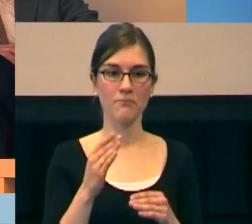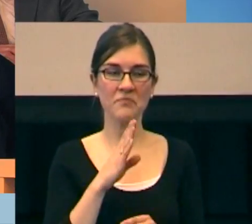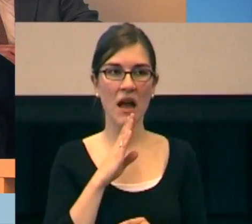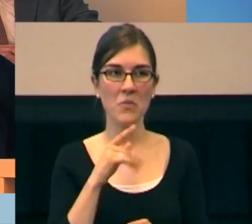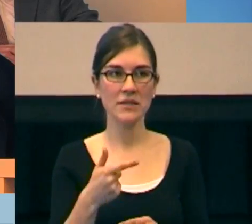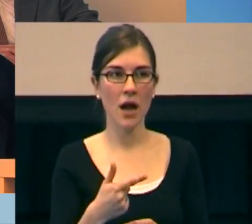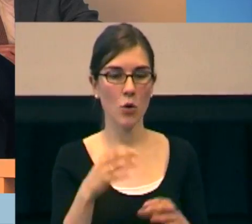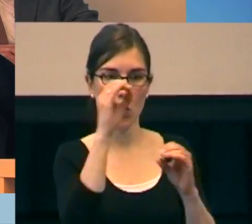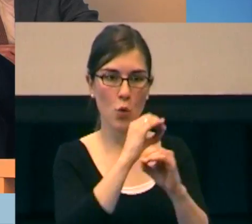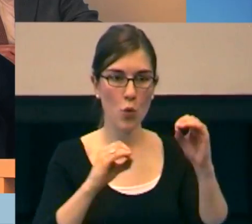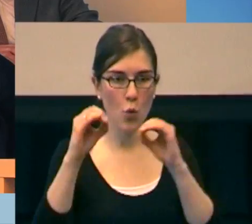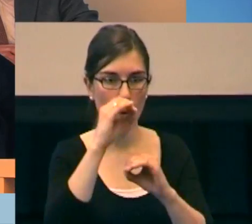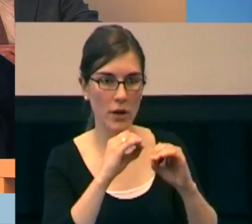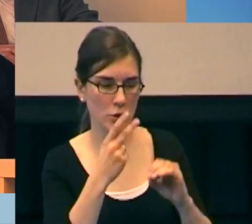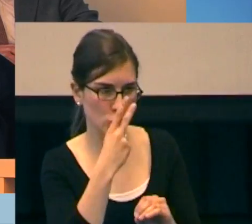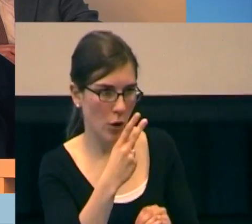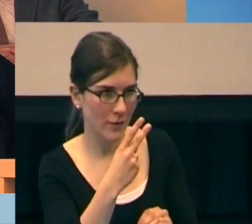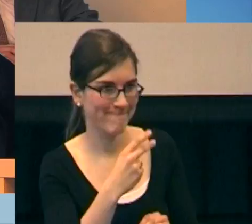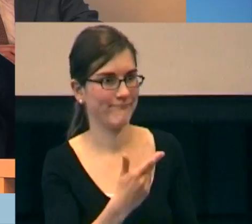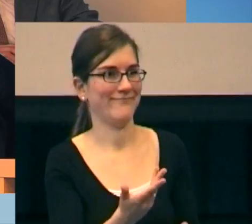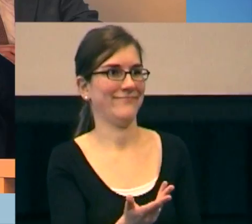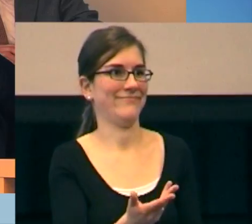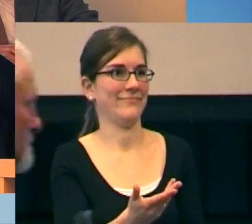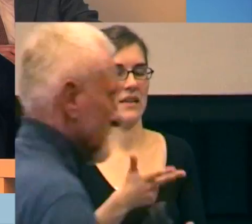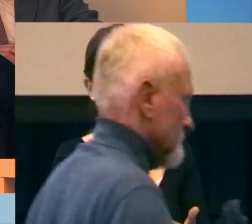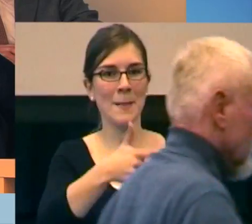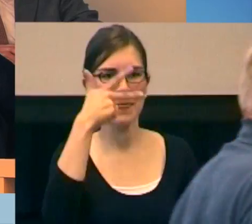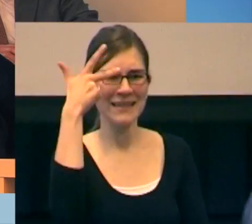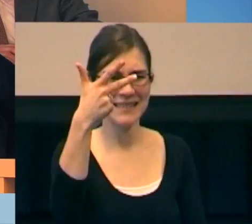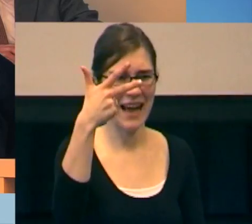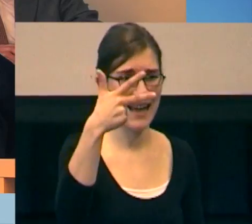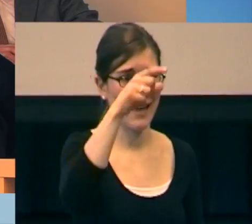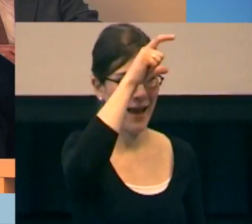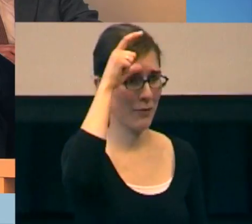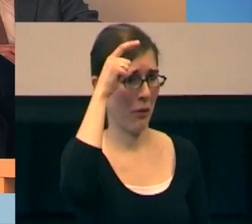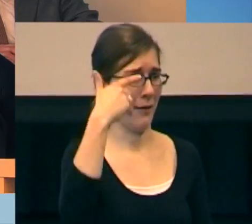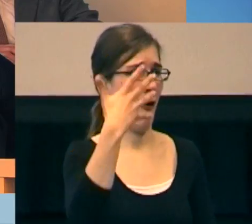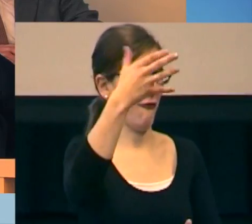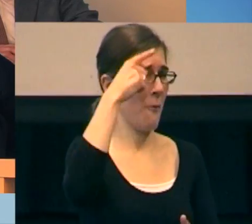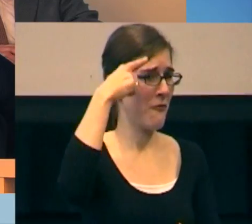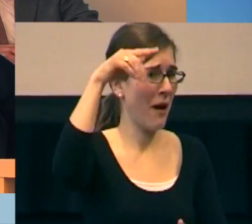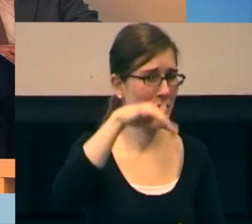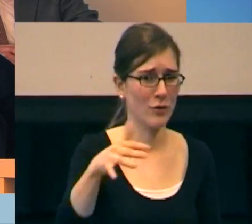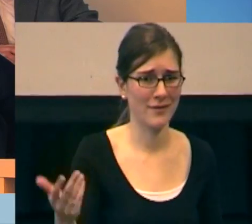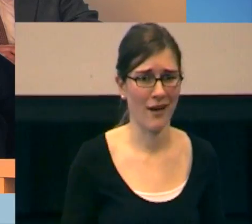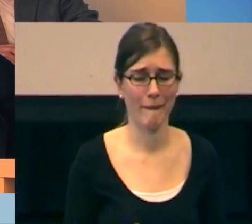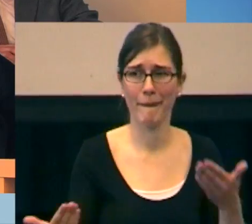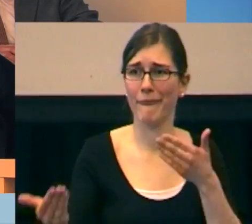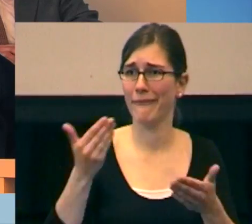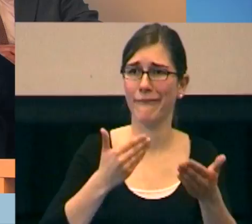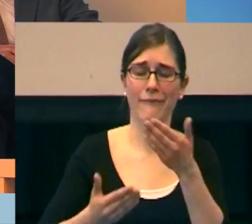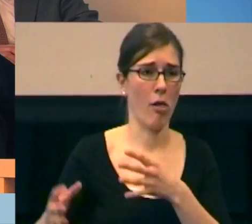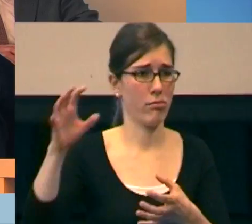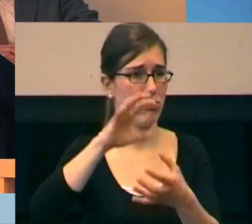drei Experten fünf Meinungen und welchen nun davon richtig ist dafür fehlt mir dann der richtige Ansprechpartner